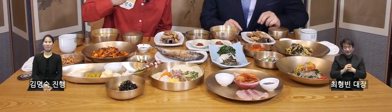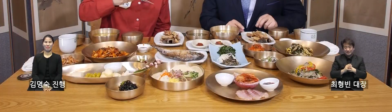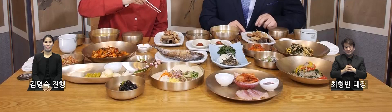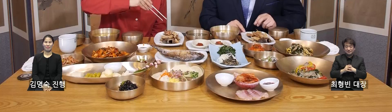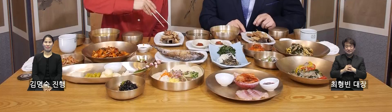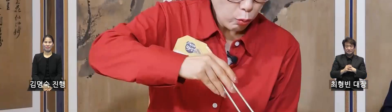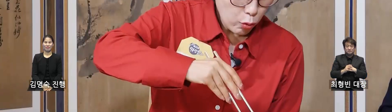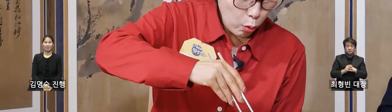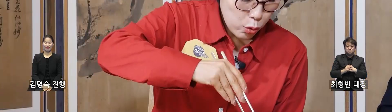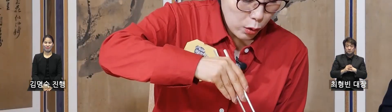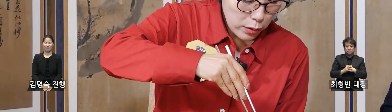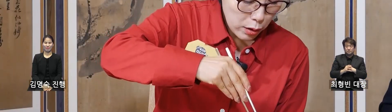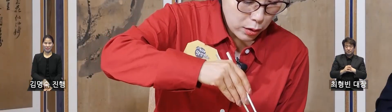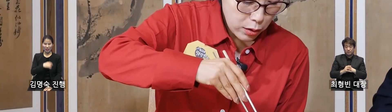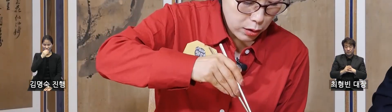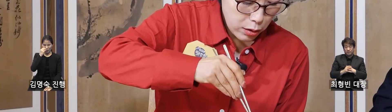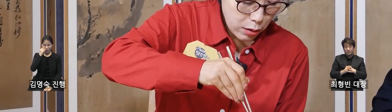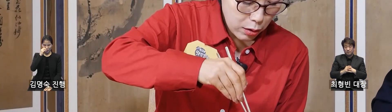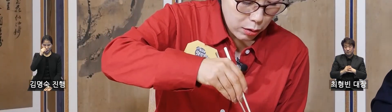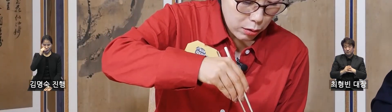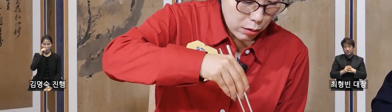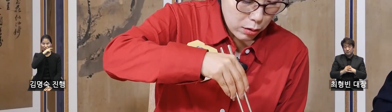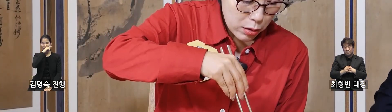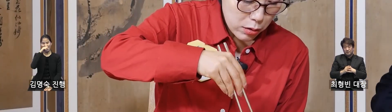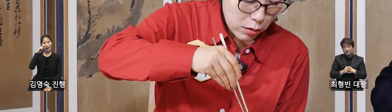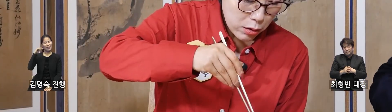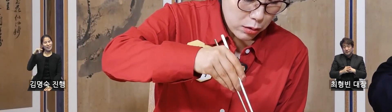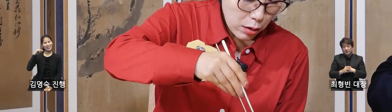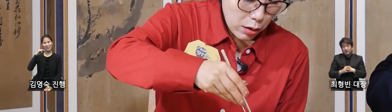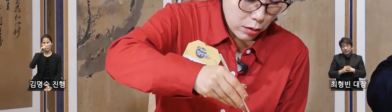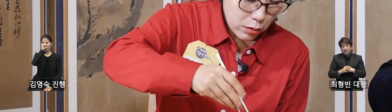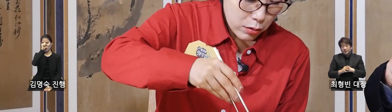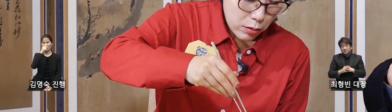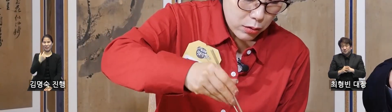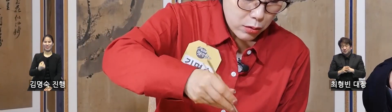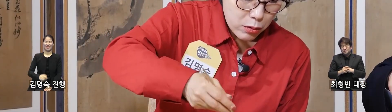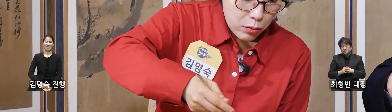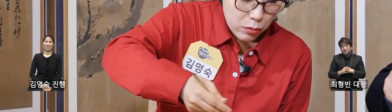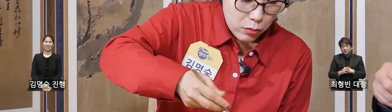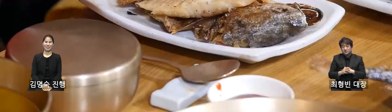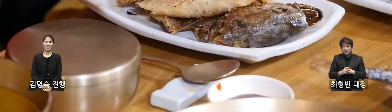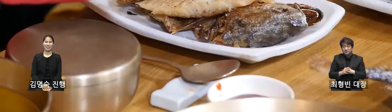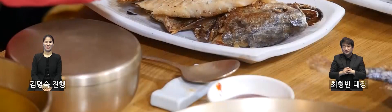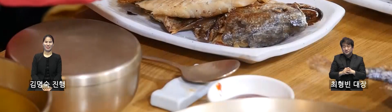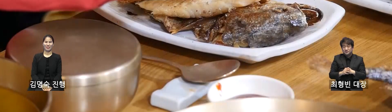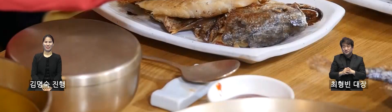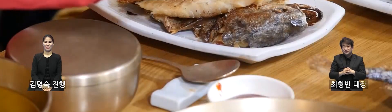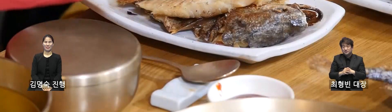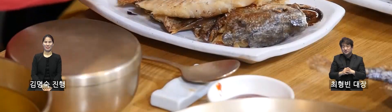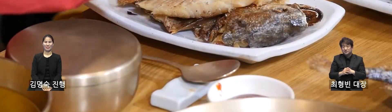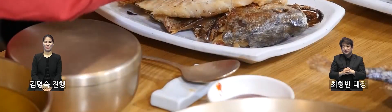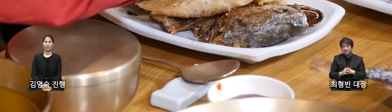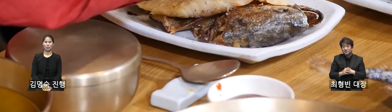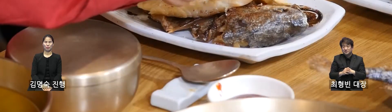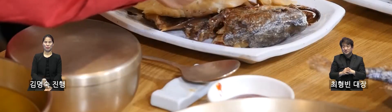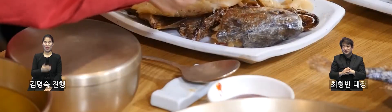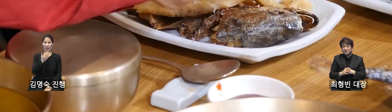어 너무 고소한 년이 일단 성님이